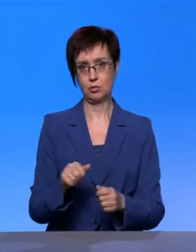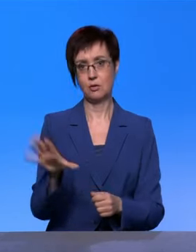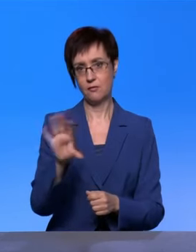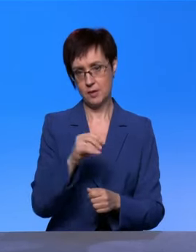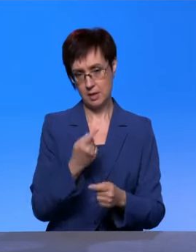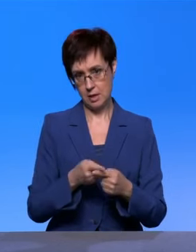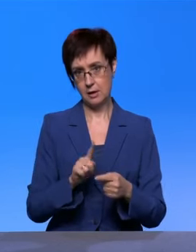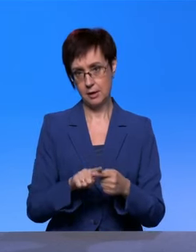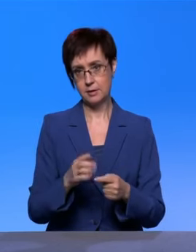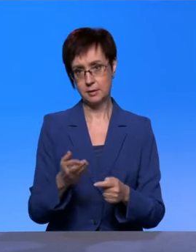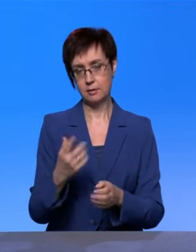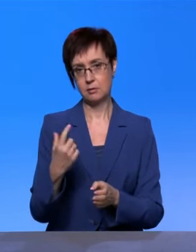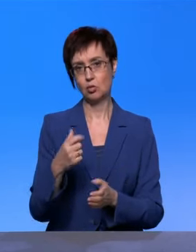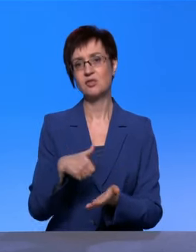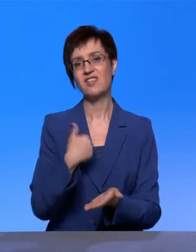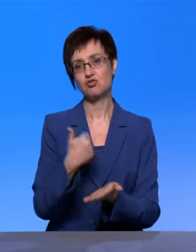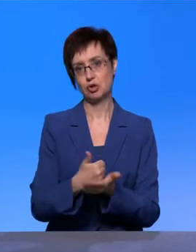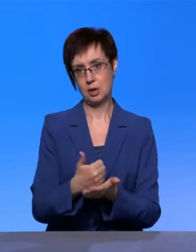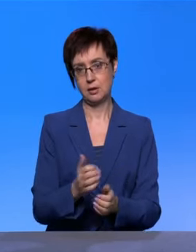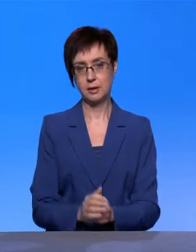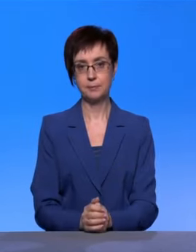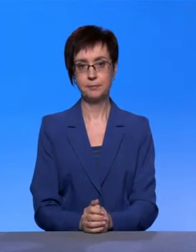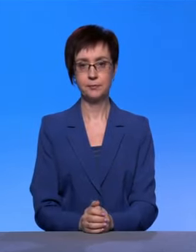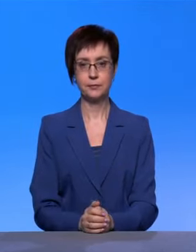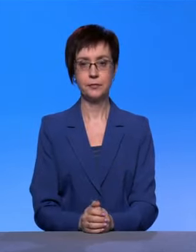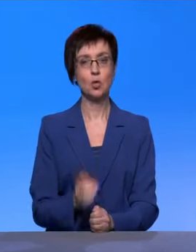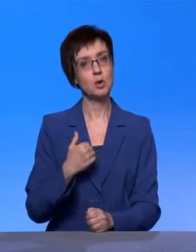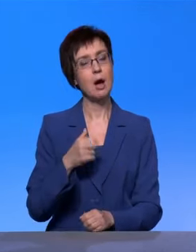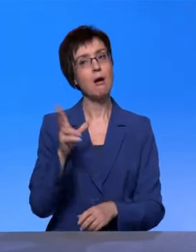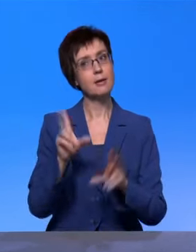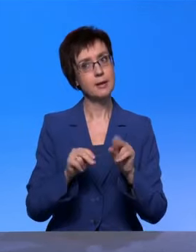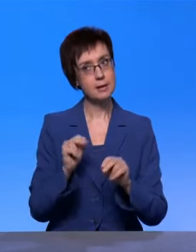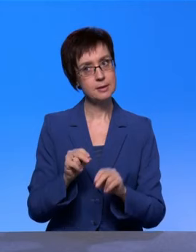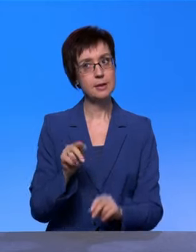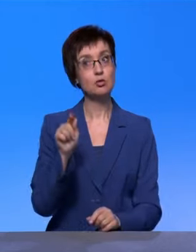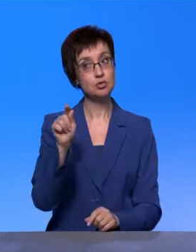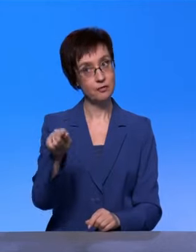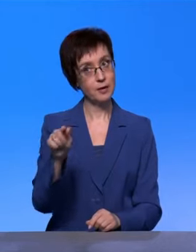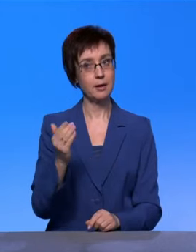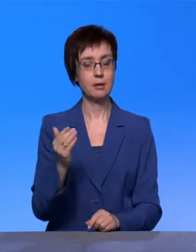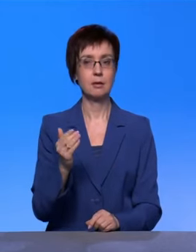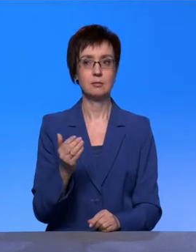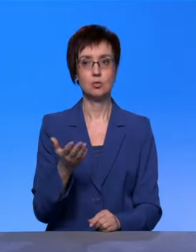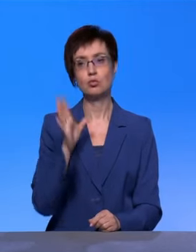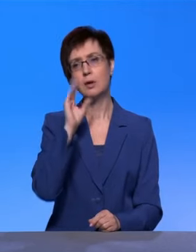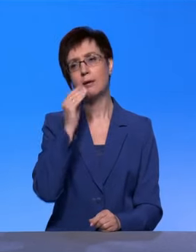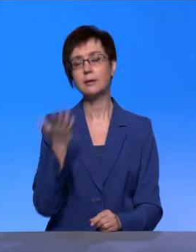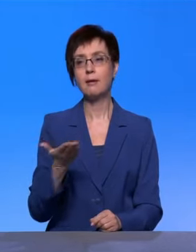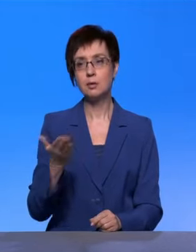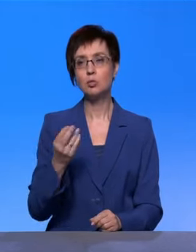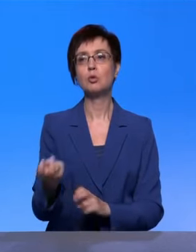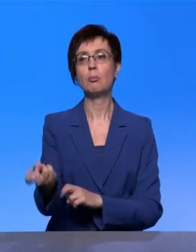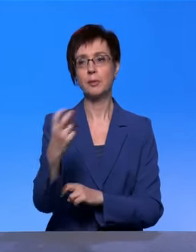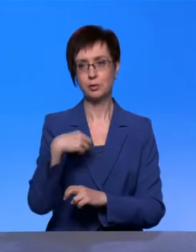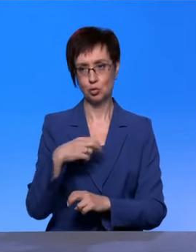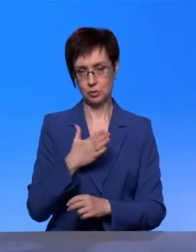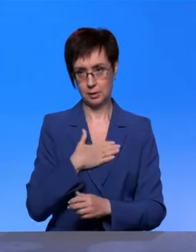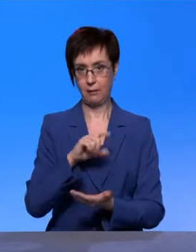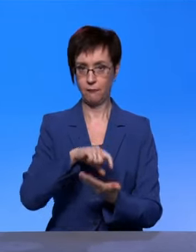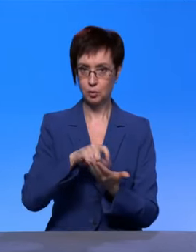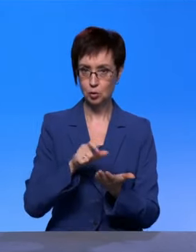вещи. Александр Ильич, я надеюсь, что вы к нам придете как-нибудь в студию, мы более подробно на эту тему поговорим, потому что я вижу, у вас много информации,